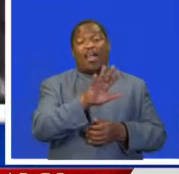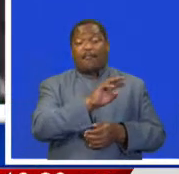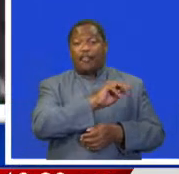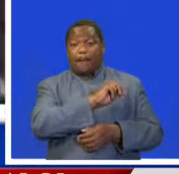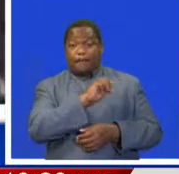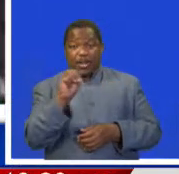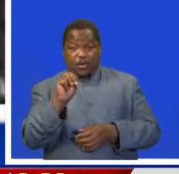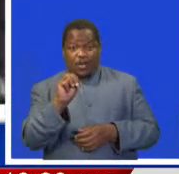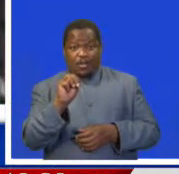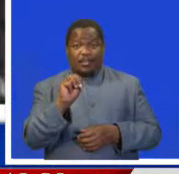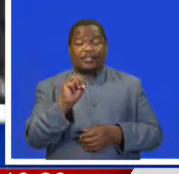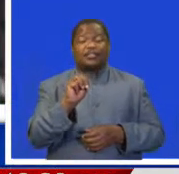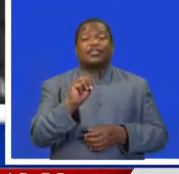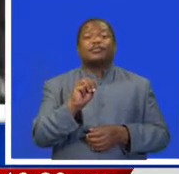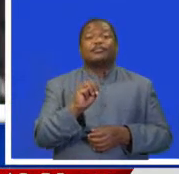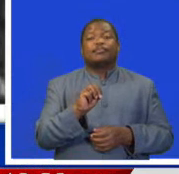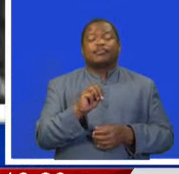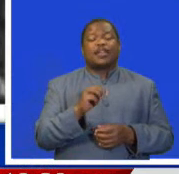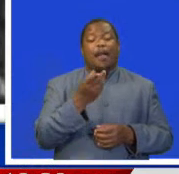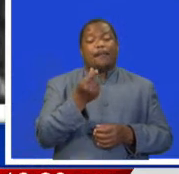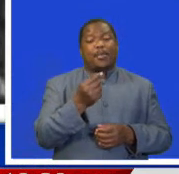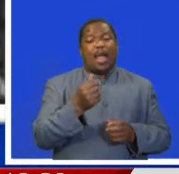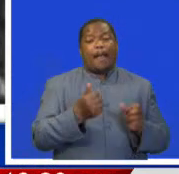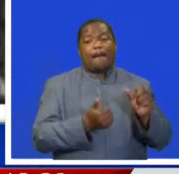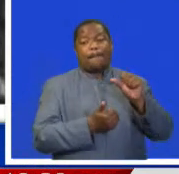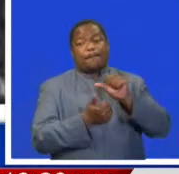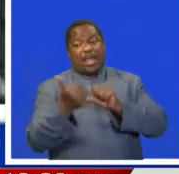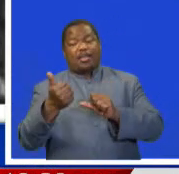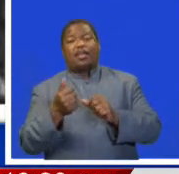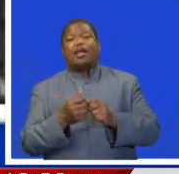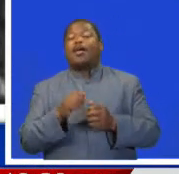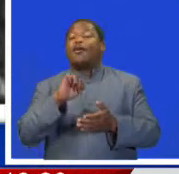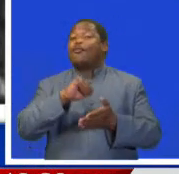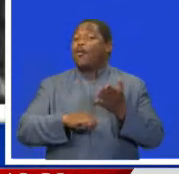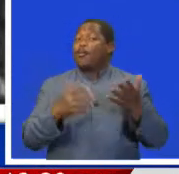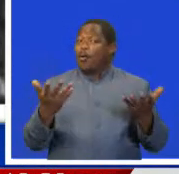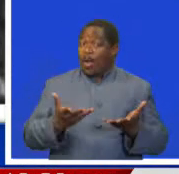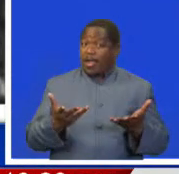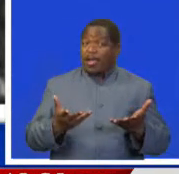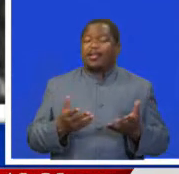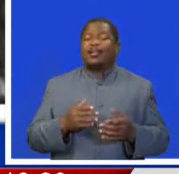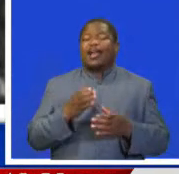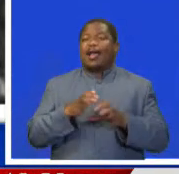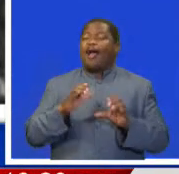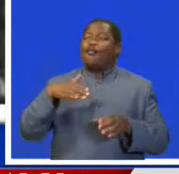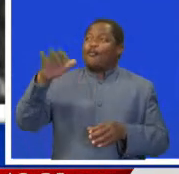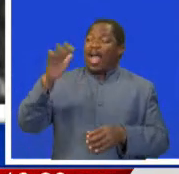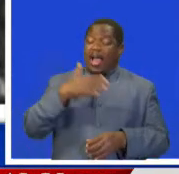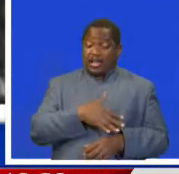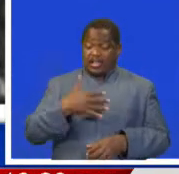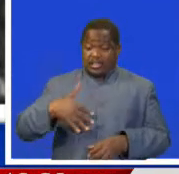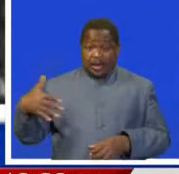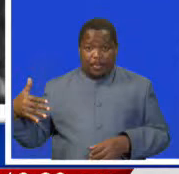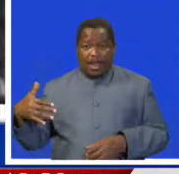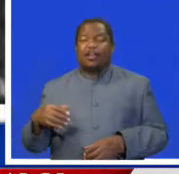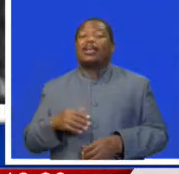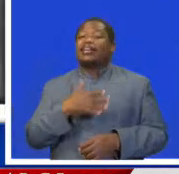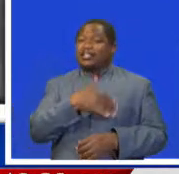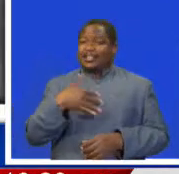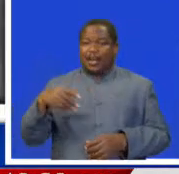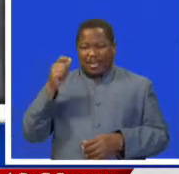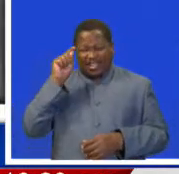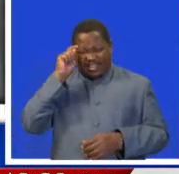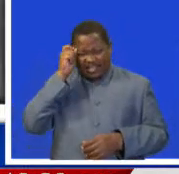aseMelika 11.7 million US dollars lesibuya even lase Germany banciphetela lela live ngekubulala sive sase